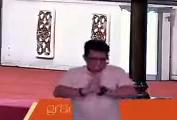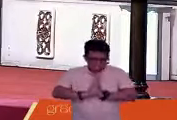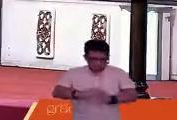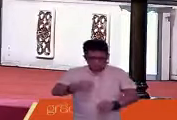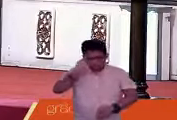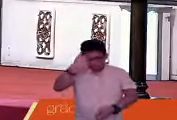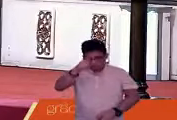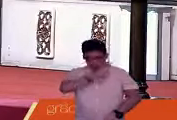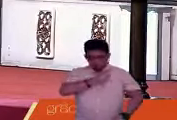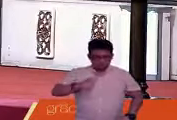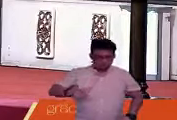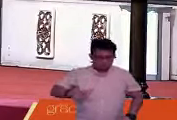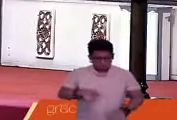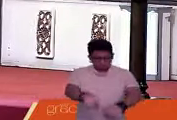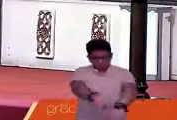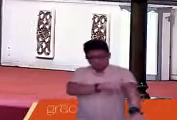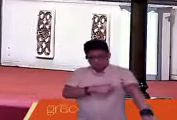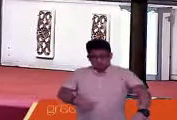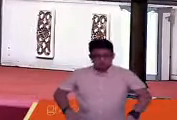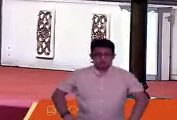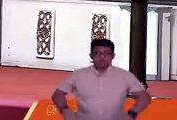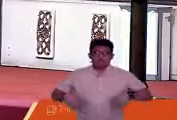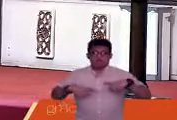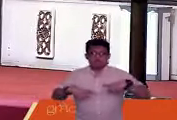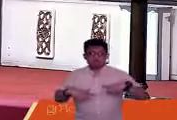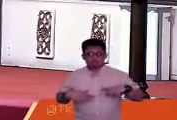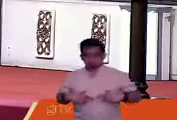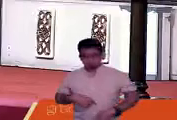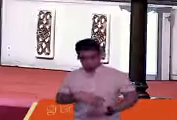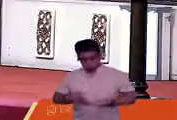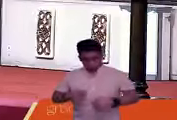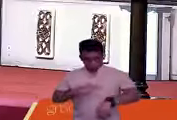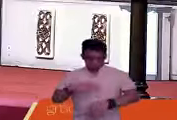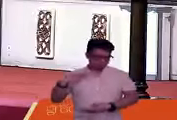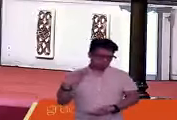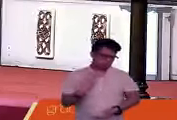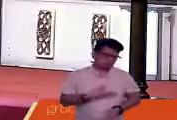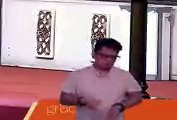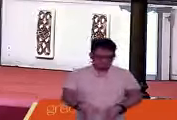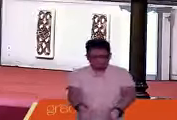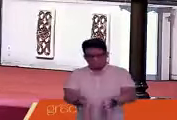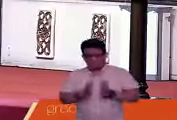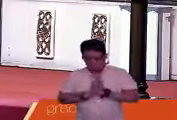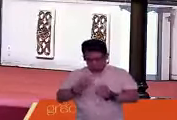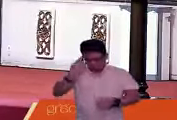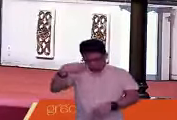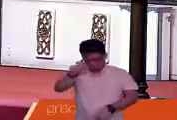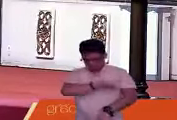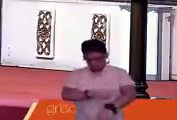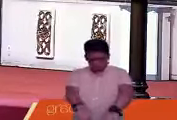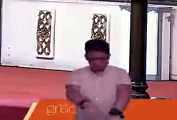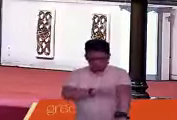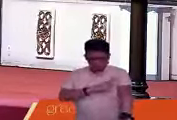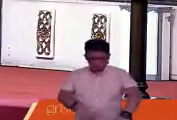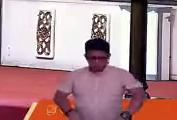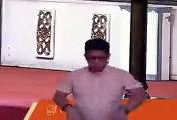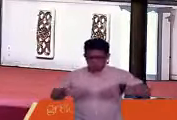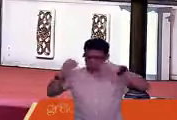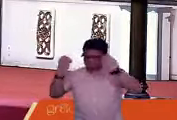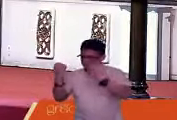for long life, mga kingsunan. Usahay, kita, sige, nagpangayog long life. Lino, please, daghan